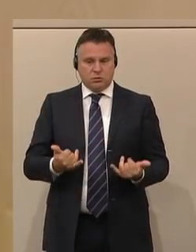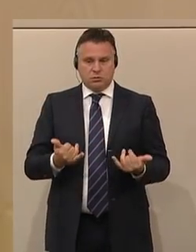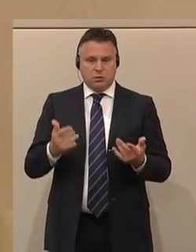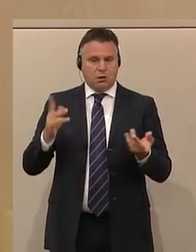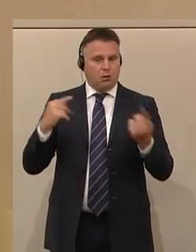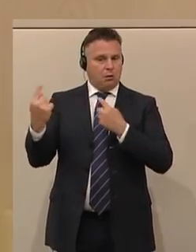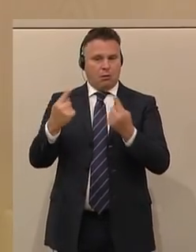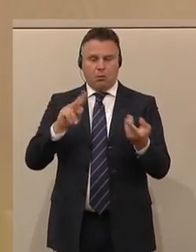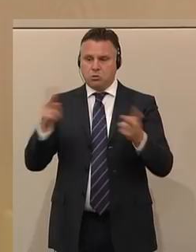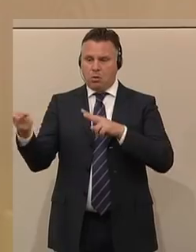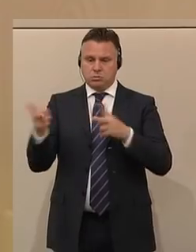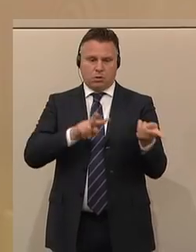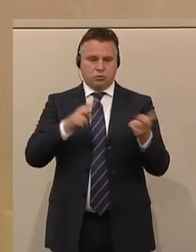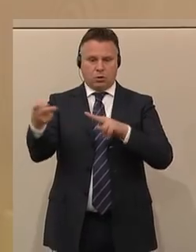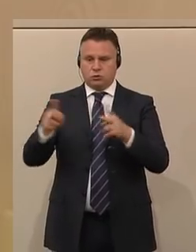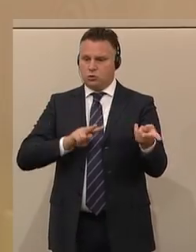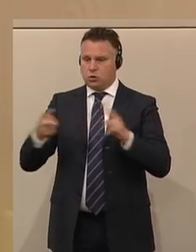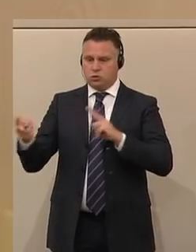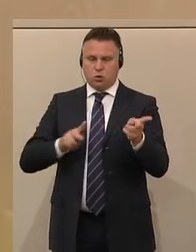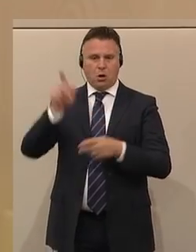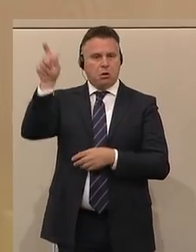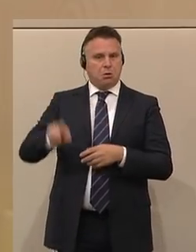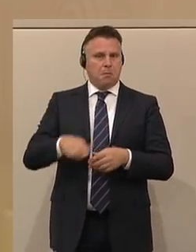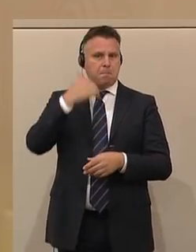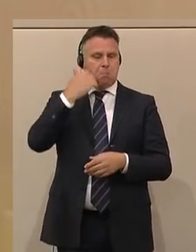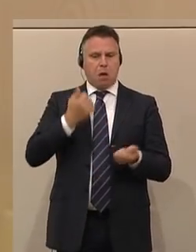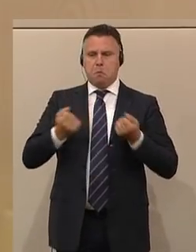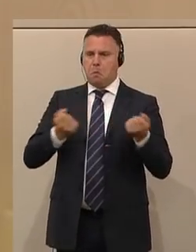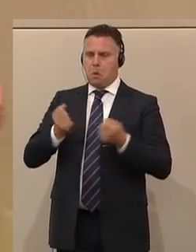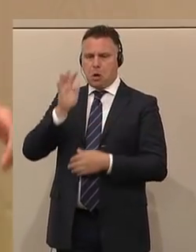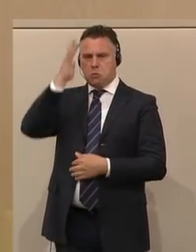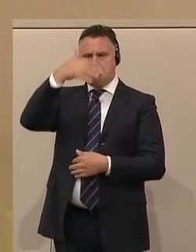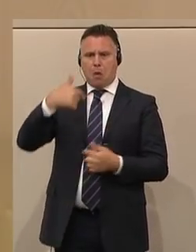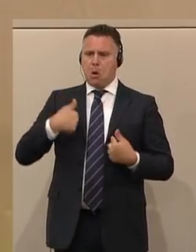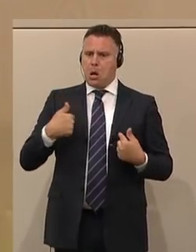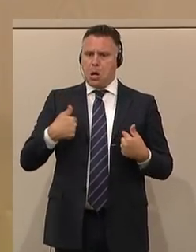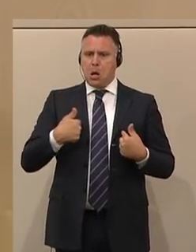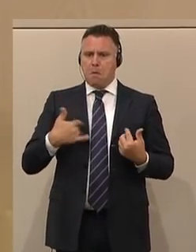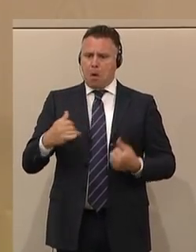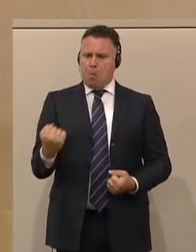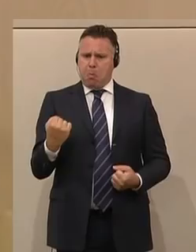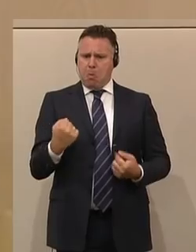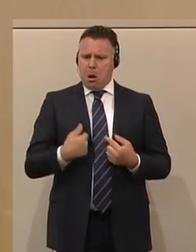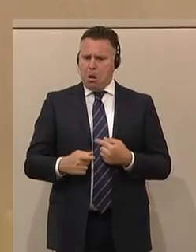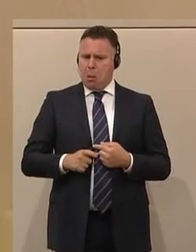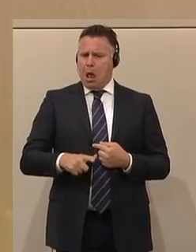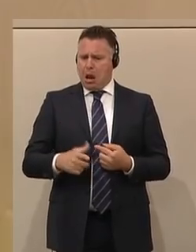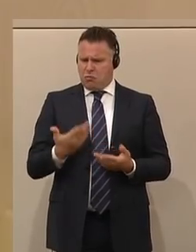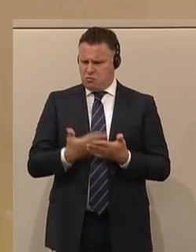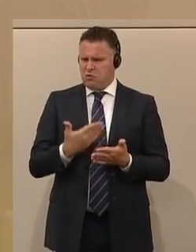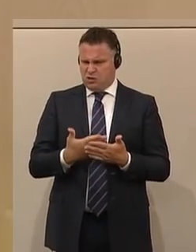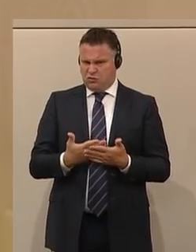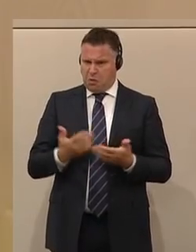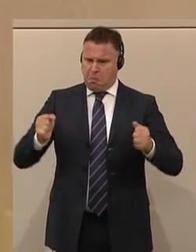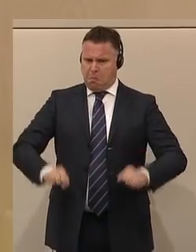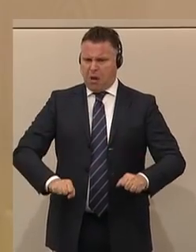die Weltgeschichte, Testosteron gesteuert mit dem Hashtag, ich habe den längeren, das leitet